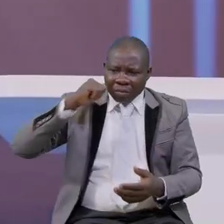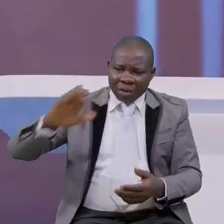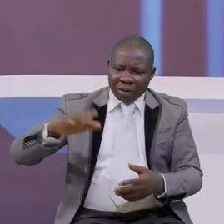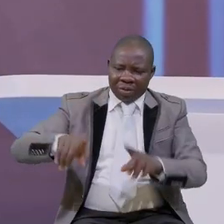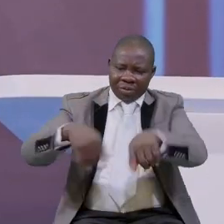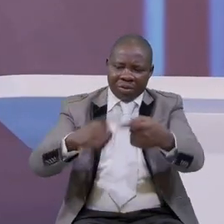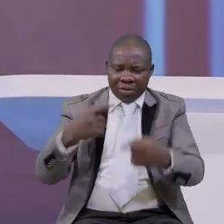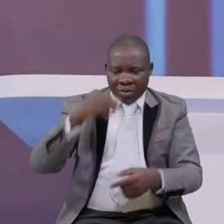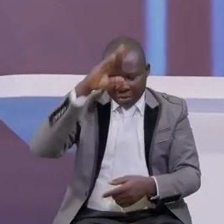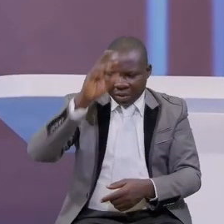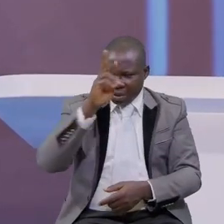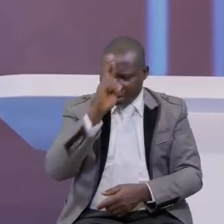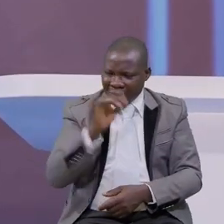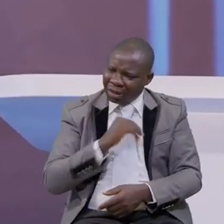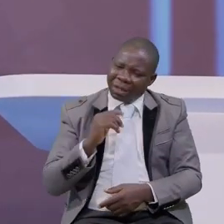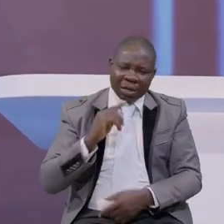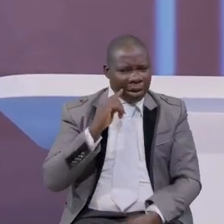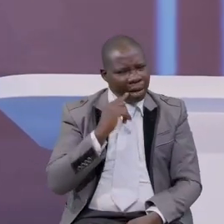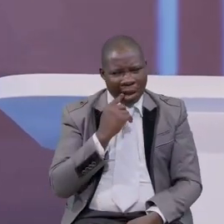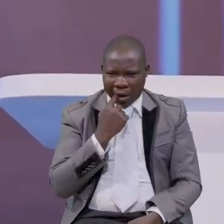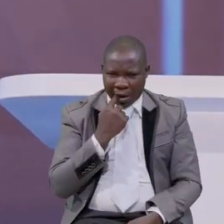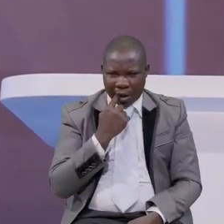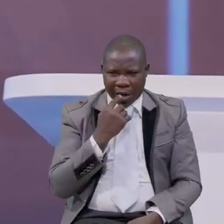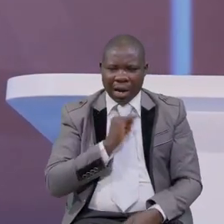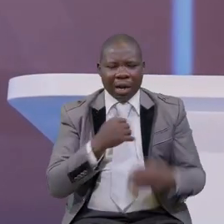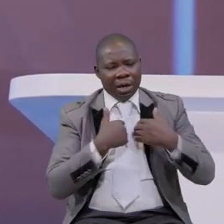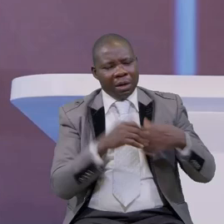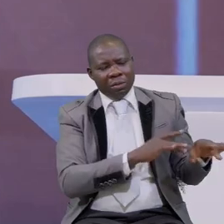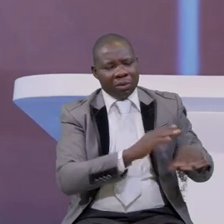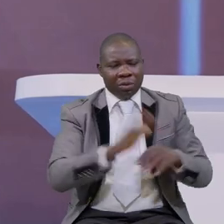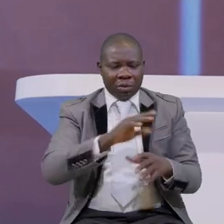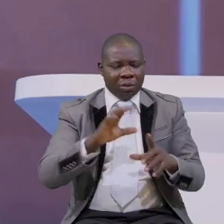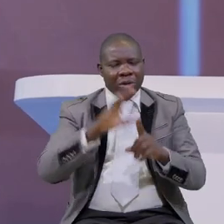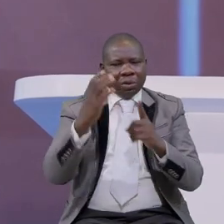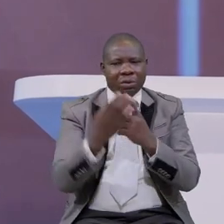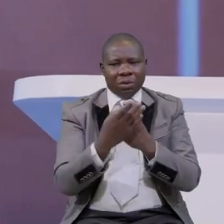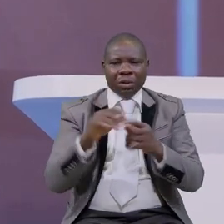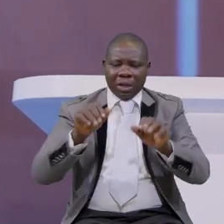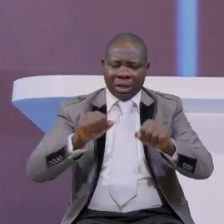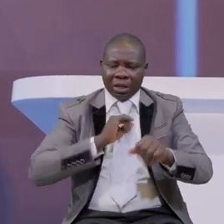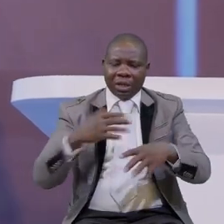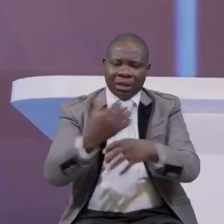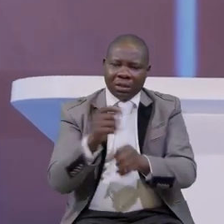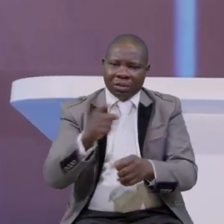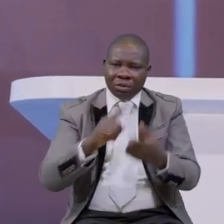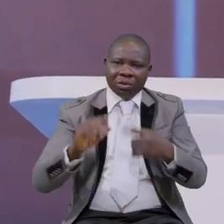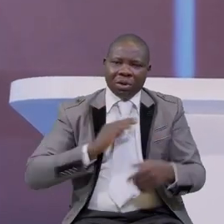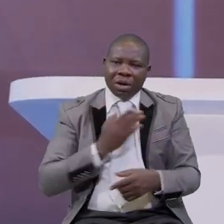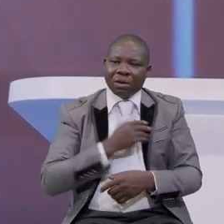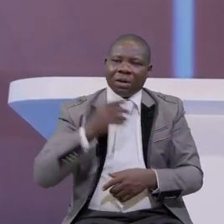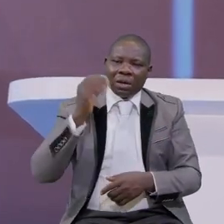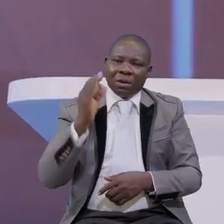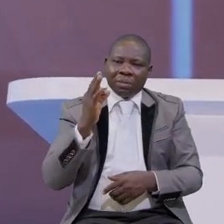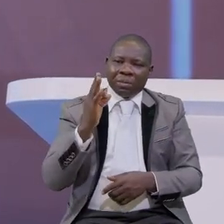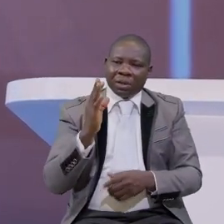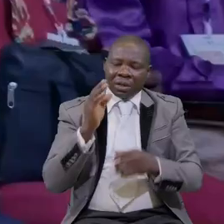monsieur, j'ai pitié de ton état. Est-ce que je peux t'amener chez notre pasteur? Il va prier pour